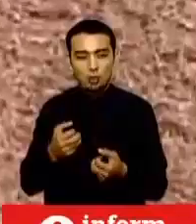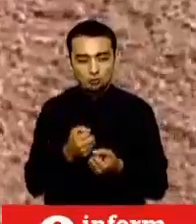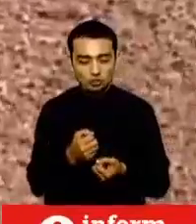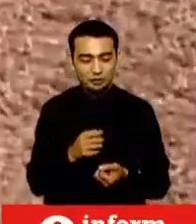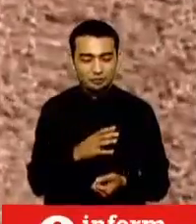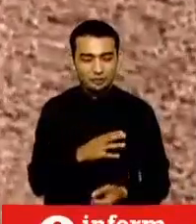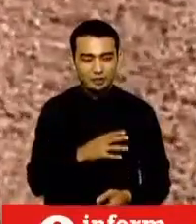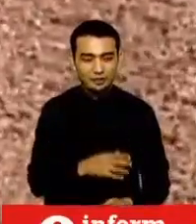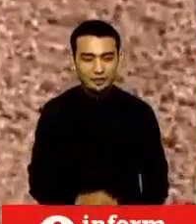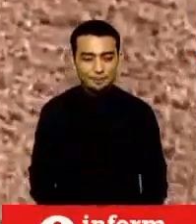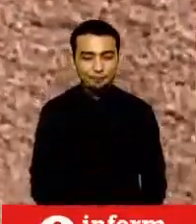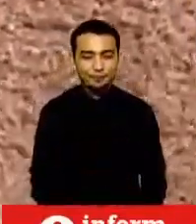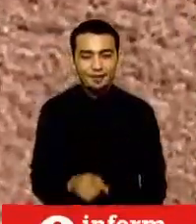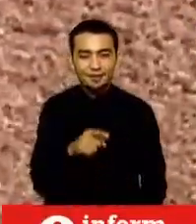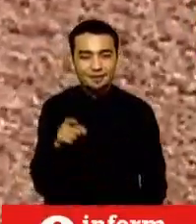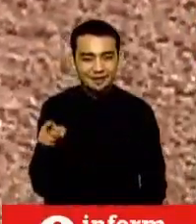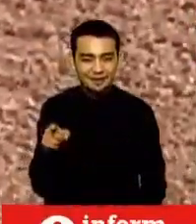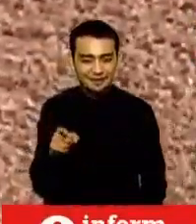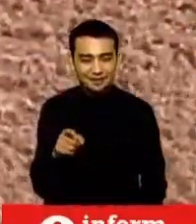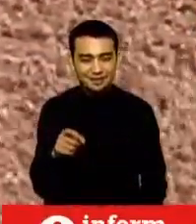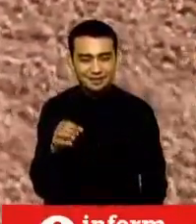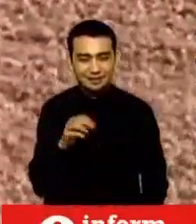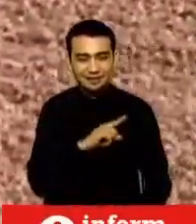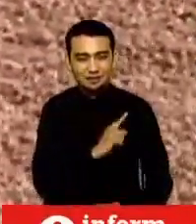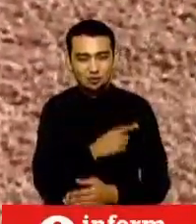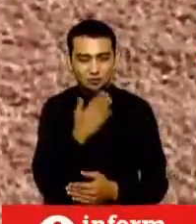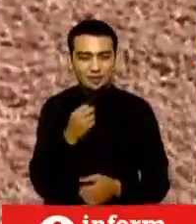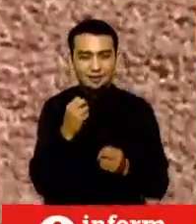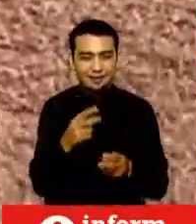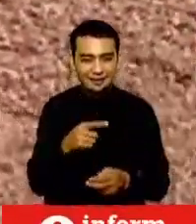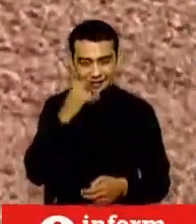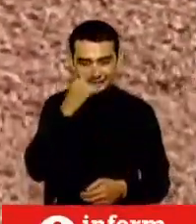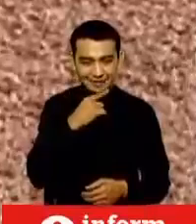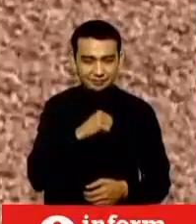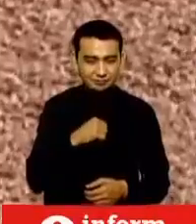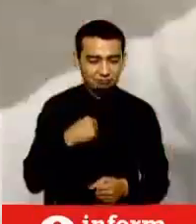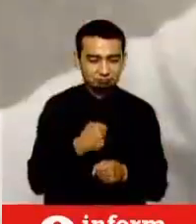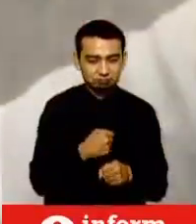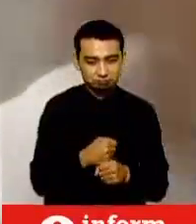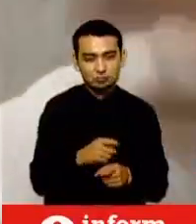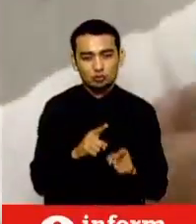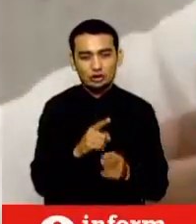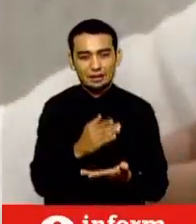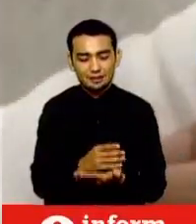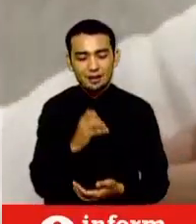России. Они дешевле, как казахстанские. И Узбекистан тоже